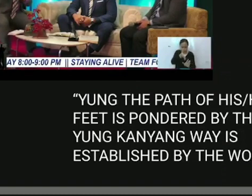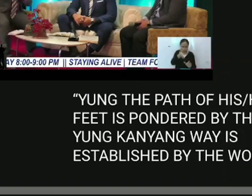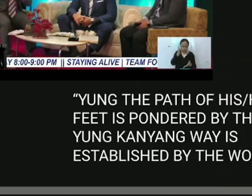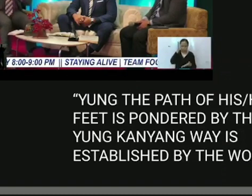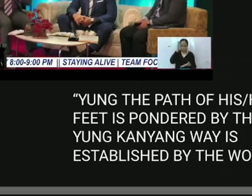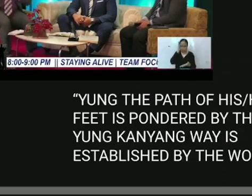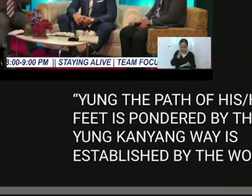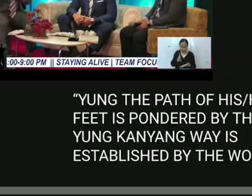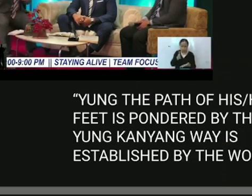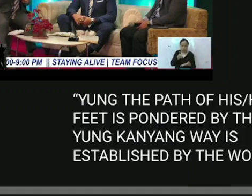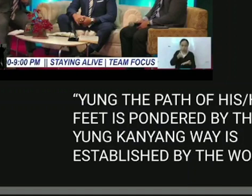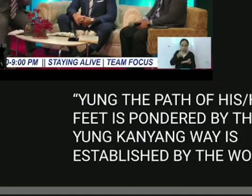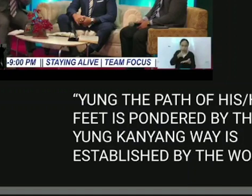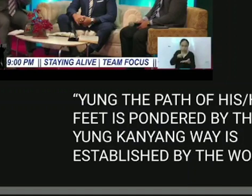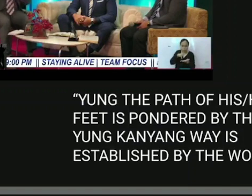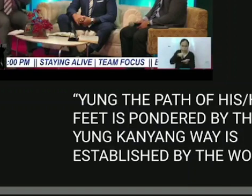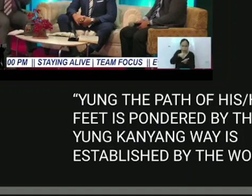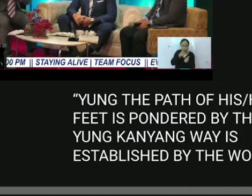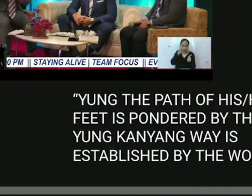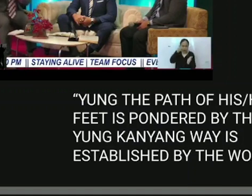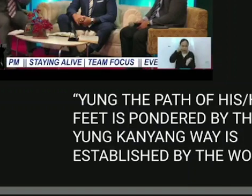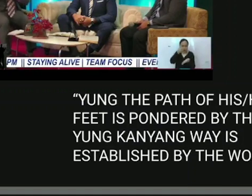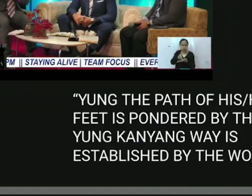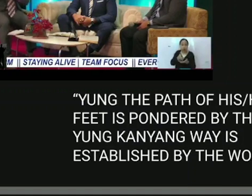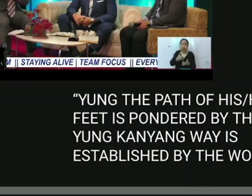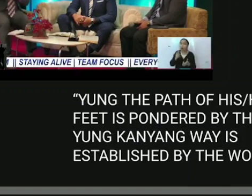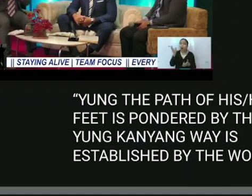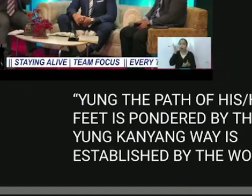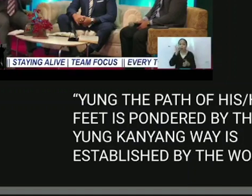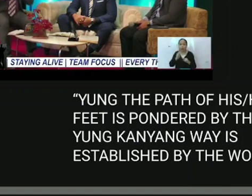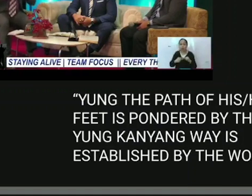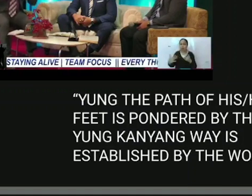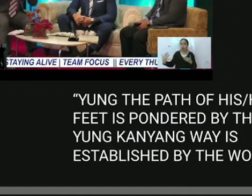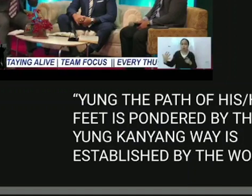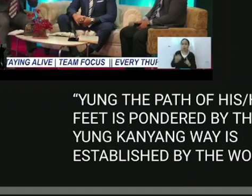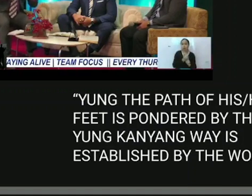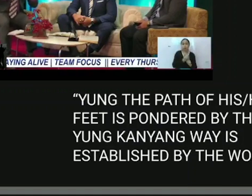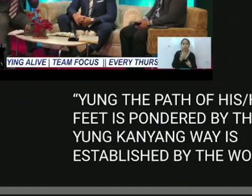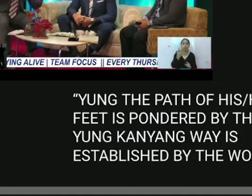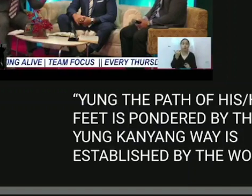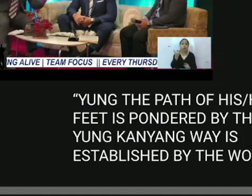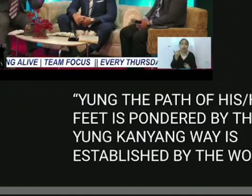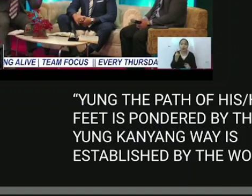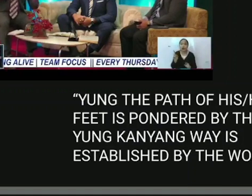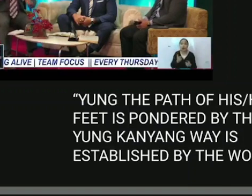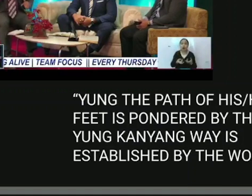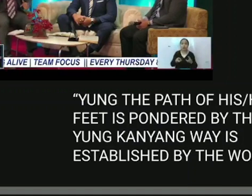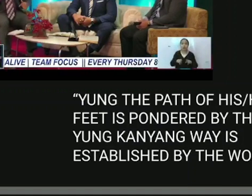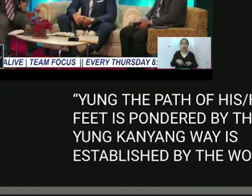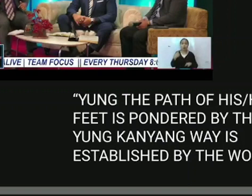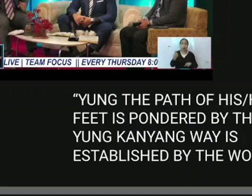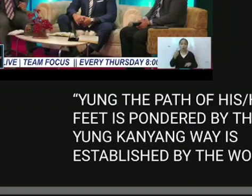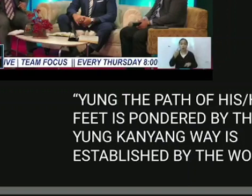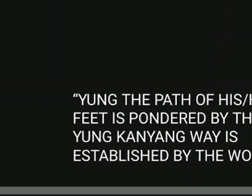ang Panginoon, dire-diretso kayo dyan, hindi kayo kayang banggain ng Diablo. Saan niya kayo nadadali? Sa kaliwat kanan.